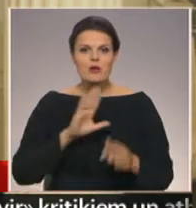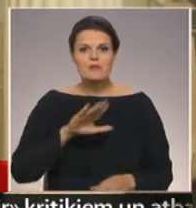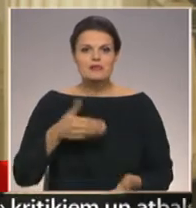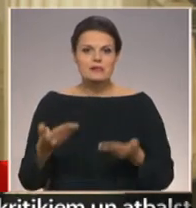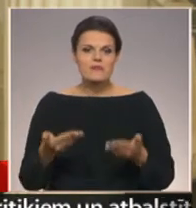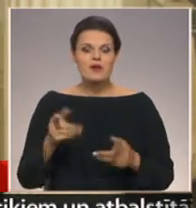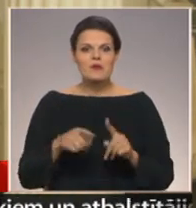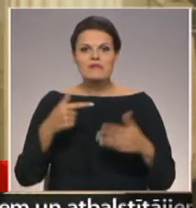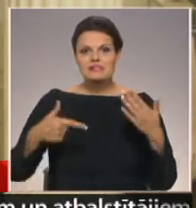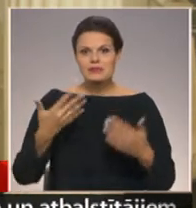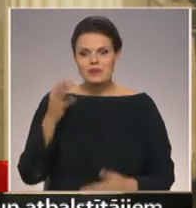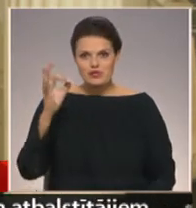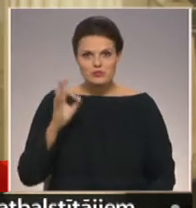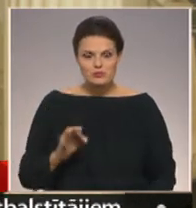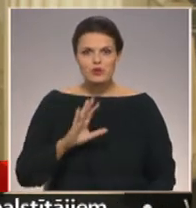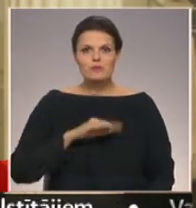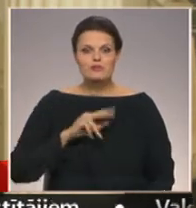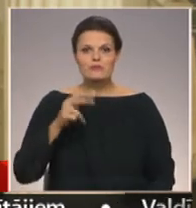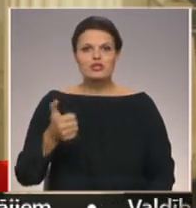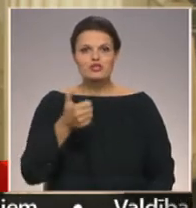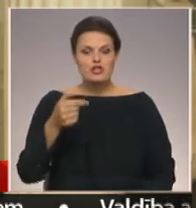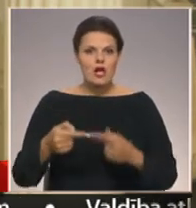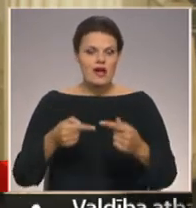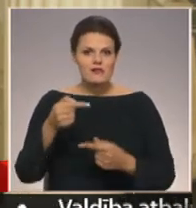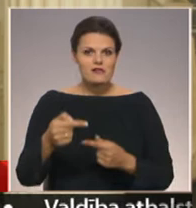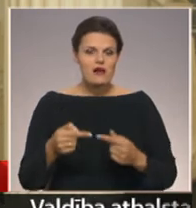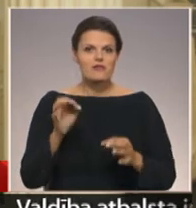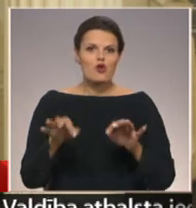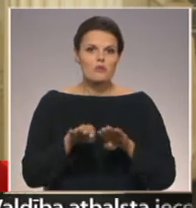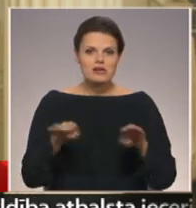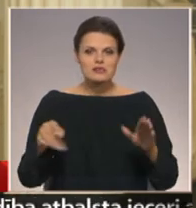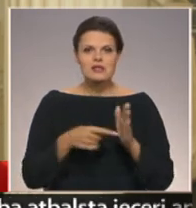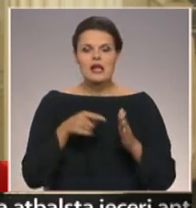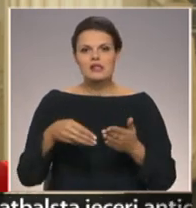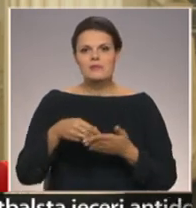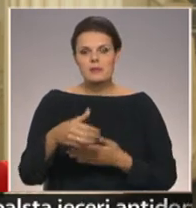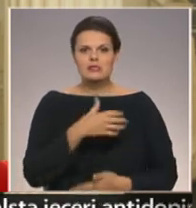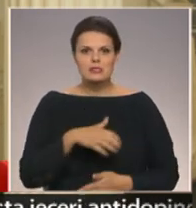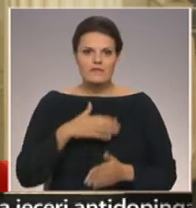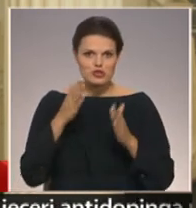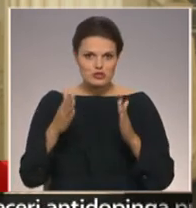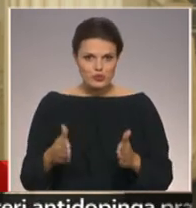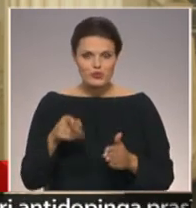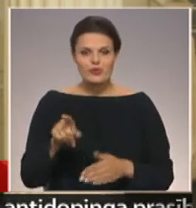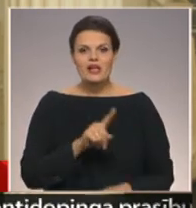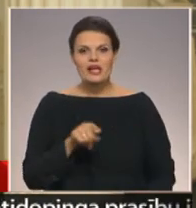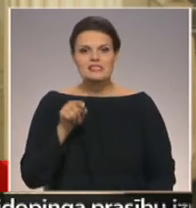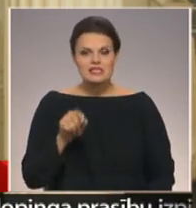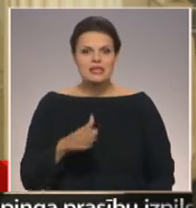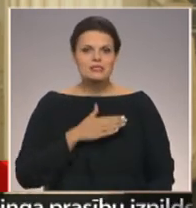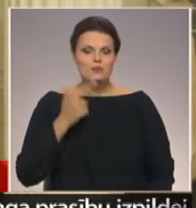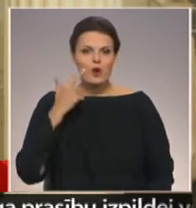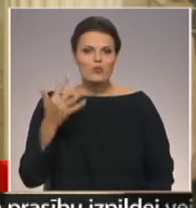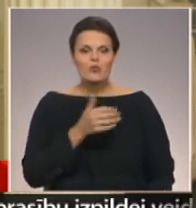varbūt vēl 75%, un tad nonāk trešā gadā līdz tam normālajam līmenim, kādam šim maksājumam vajadzētu būt. Tas ir tas, manuprāt,